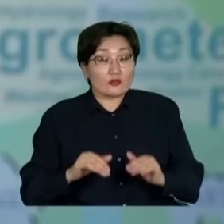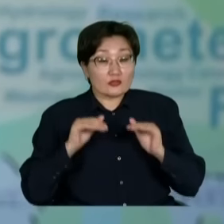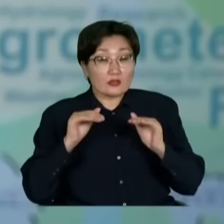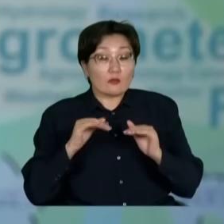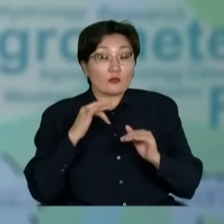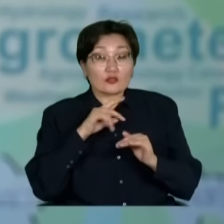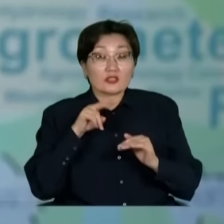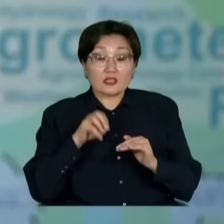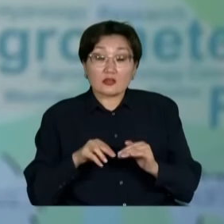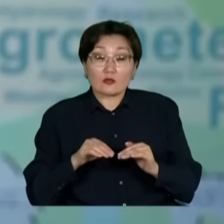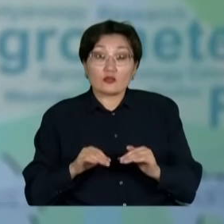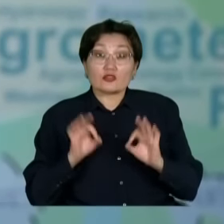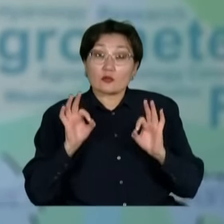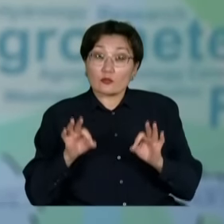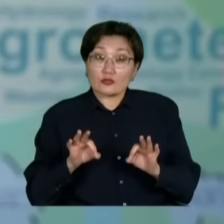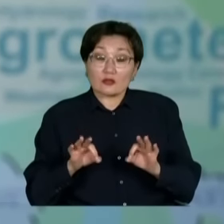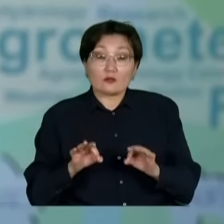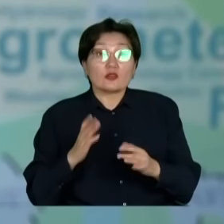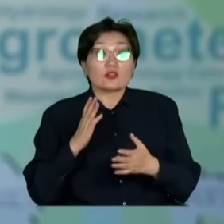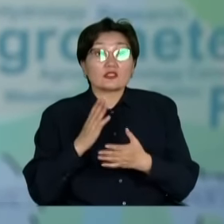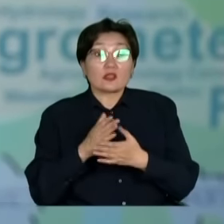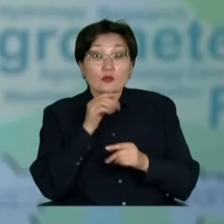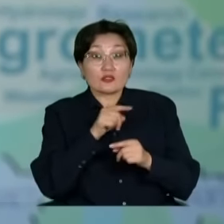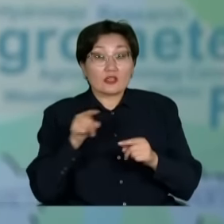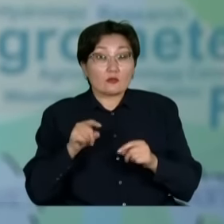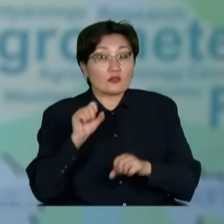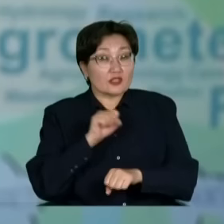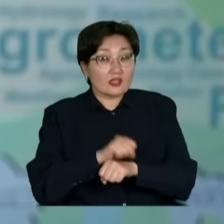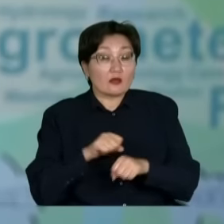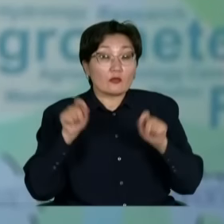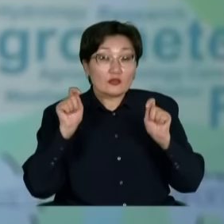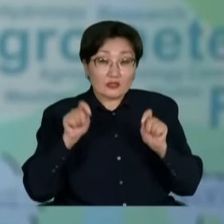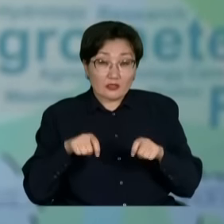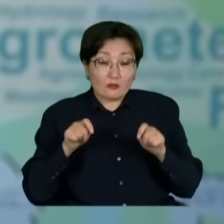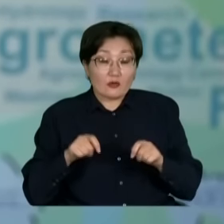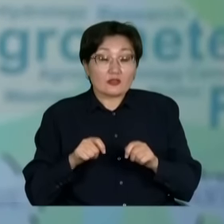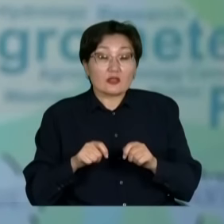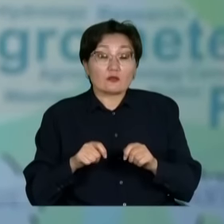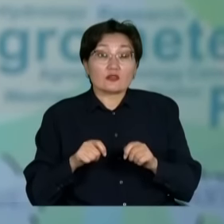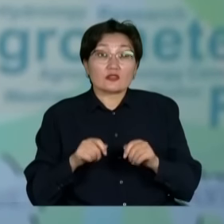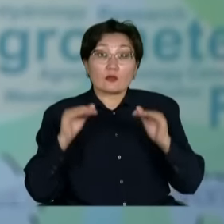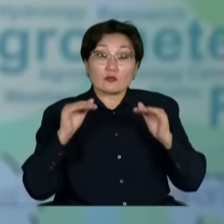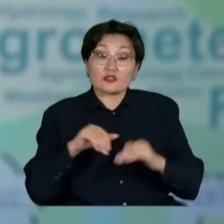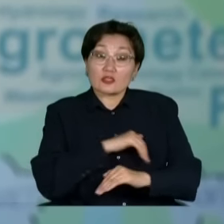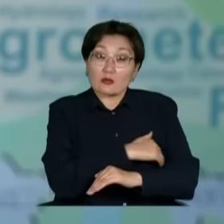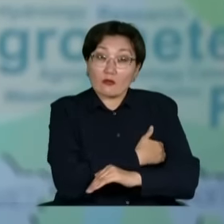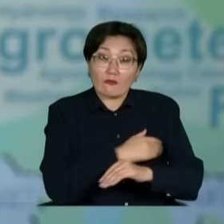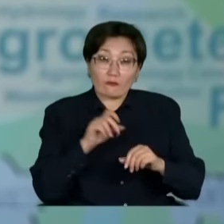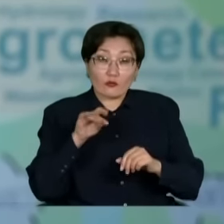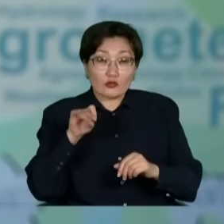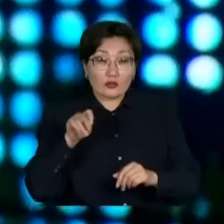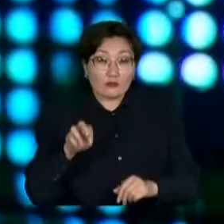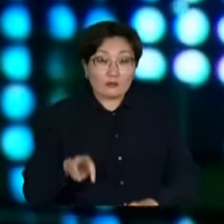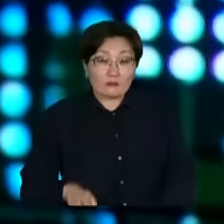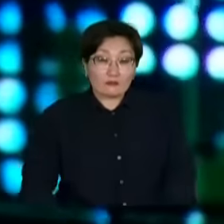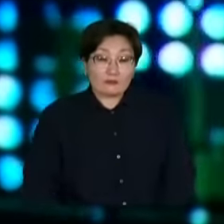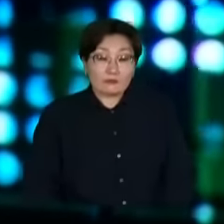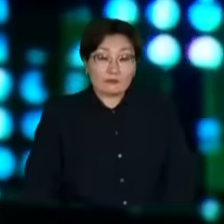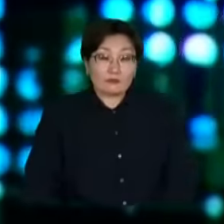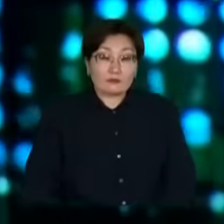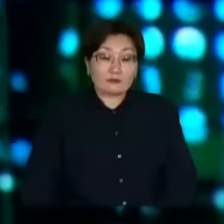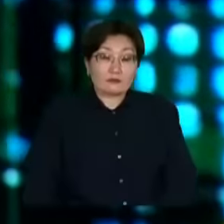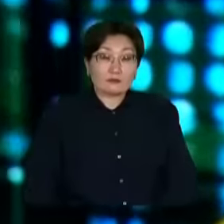многолетнюю Нор Однако не исключены периоды с прекращением осадков и аномально низким температурным фоном